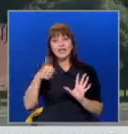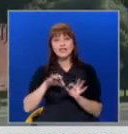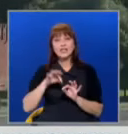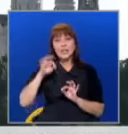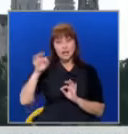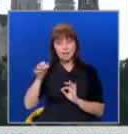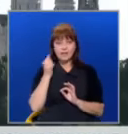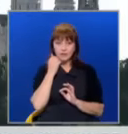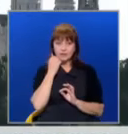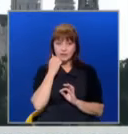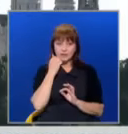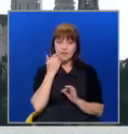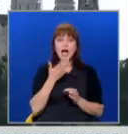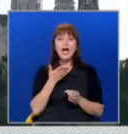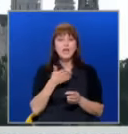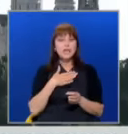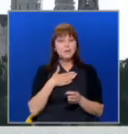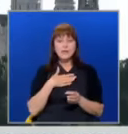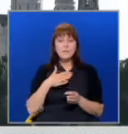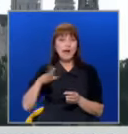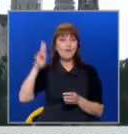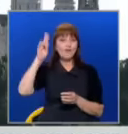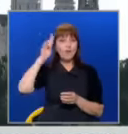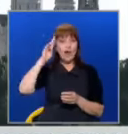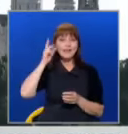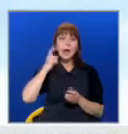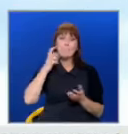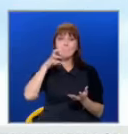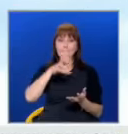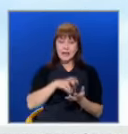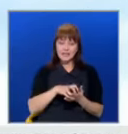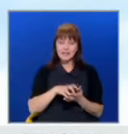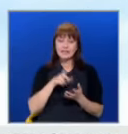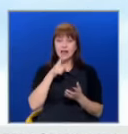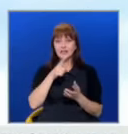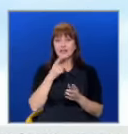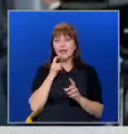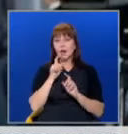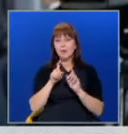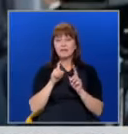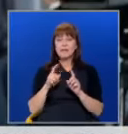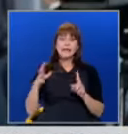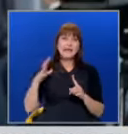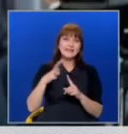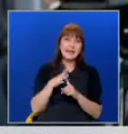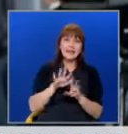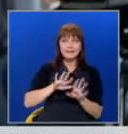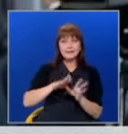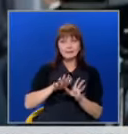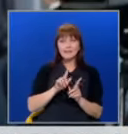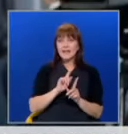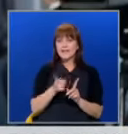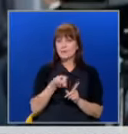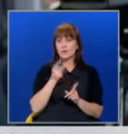руската столица. Близо до града има военновъздушна база. От Кремъл коментираха атаката лаконично. Не можем да